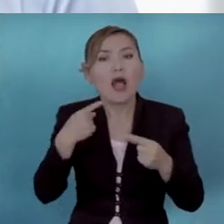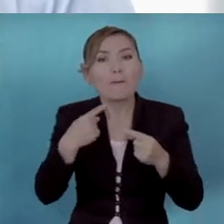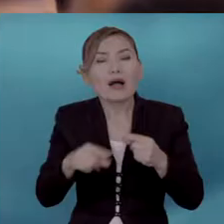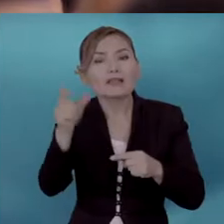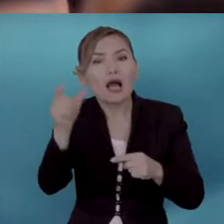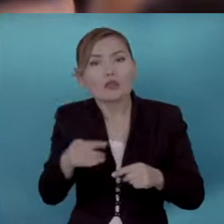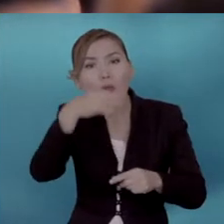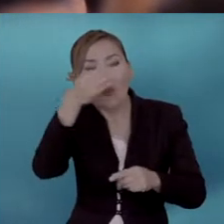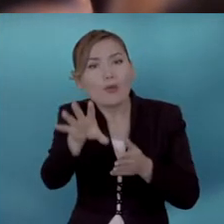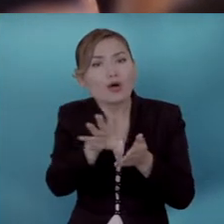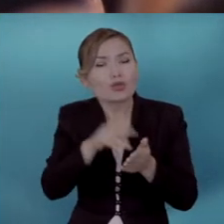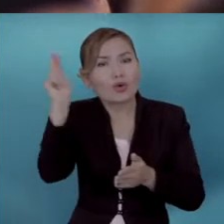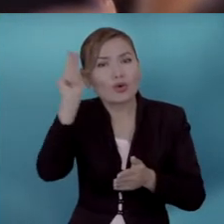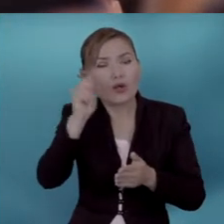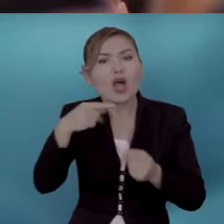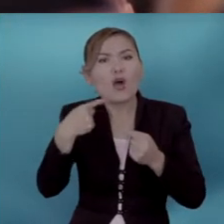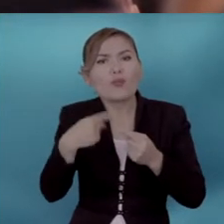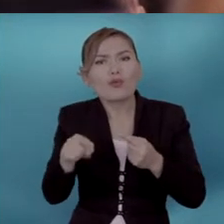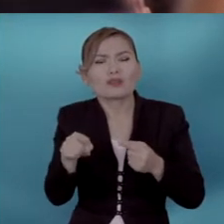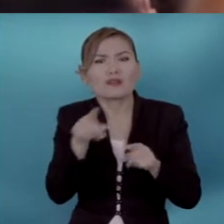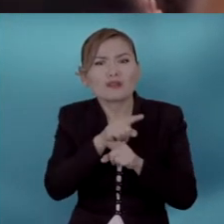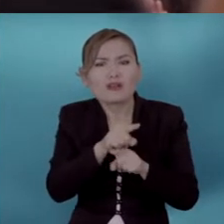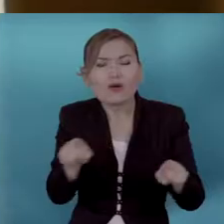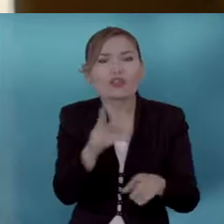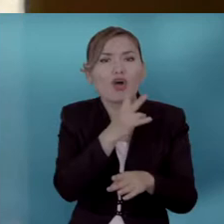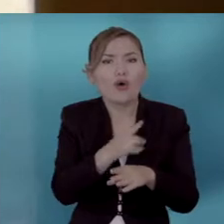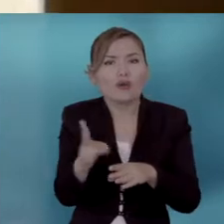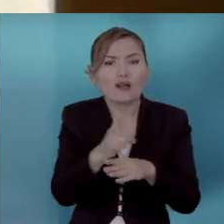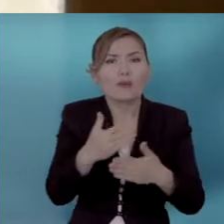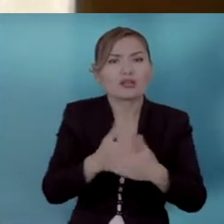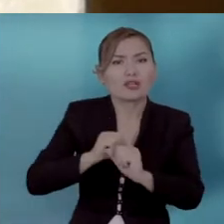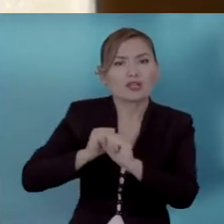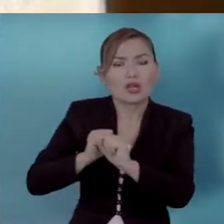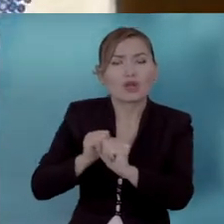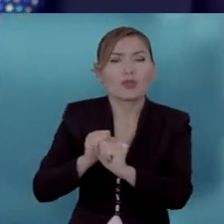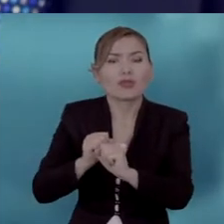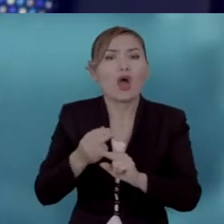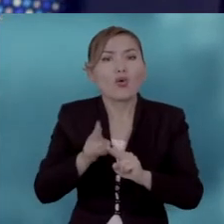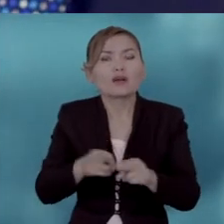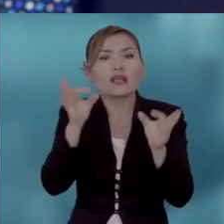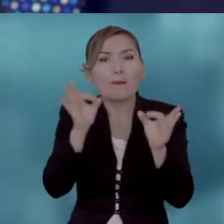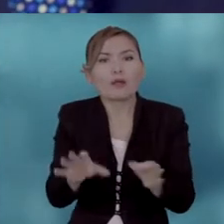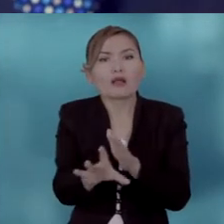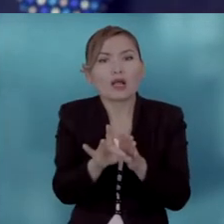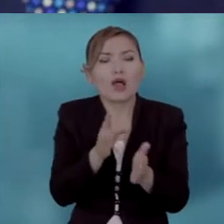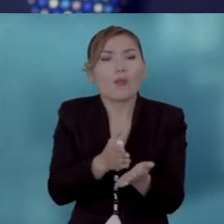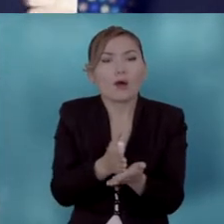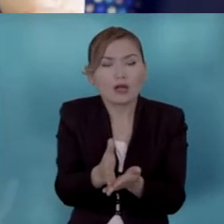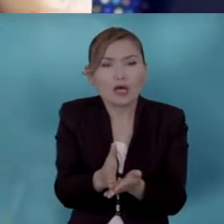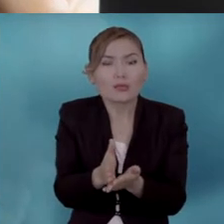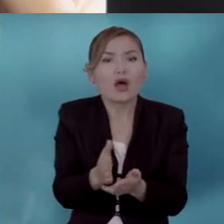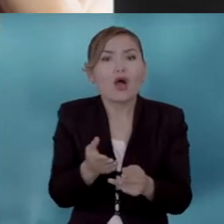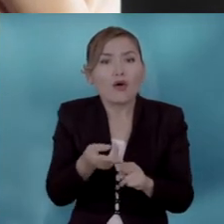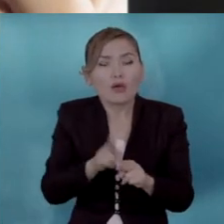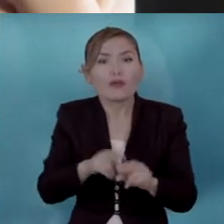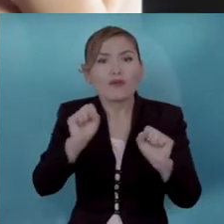тәжірибесінен сабақ ала білу, бөтен және деструктивті идеологиялардан қорғайтын иммунитет, прагматизм, қолдағы мүмкіндіктерді дұрыс